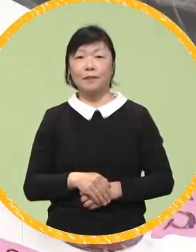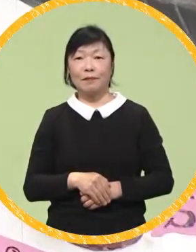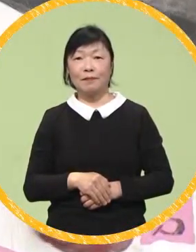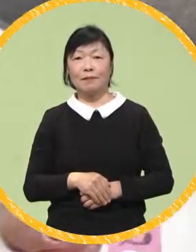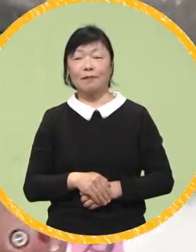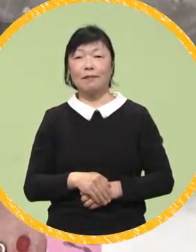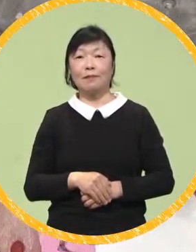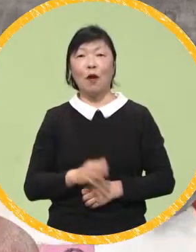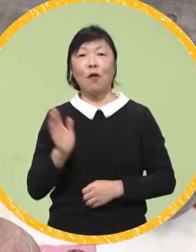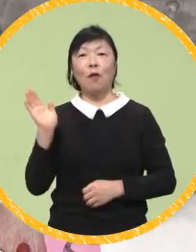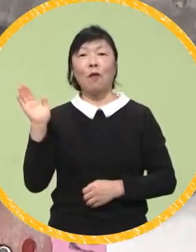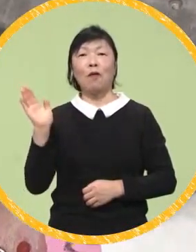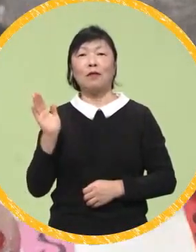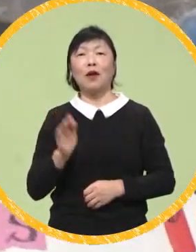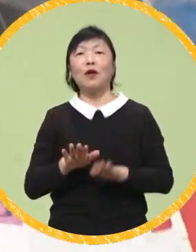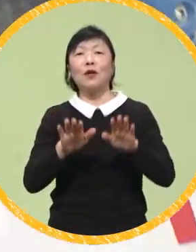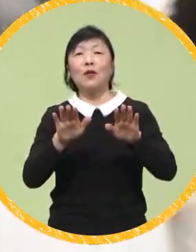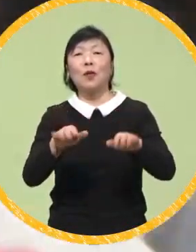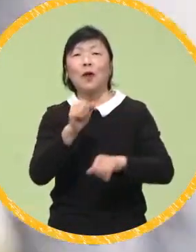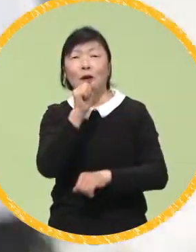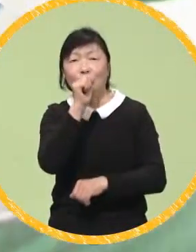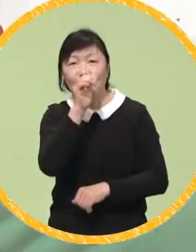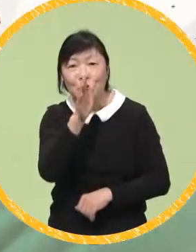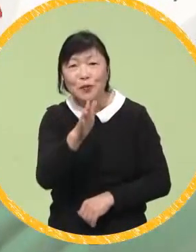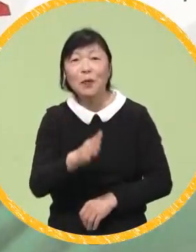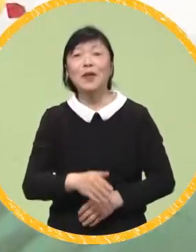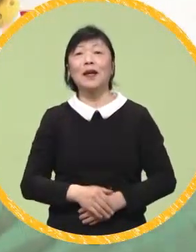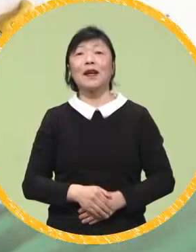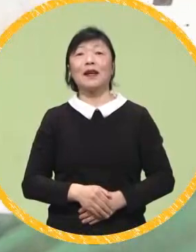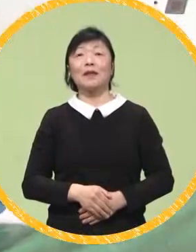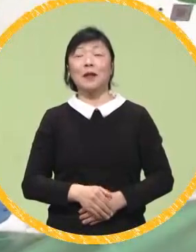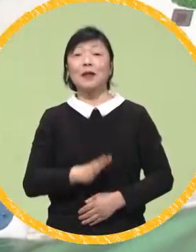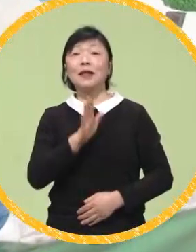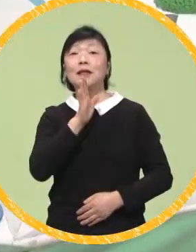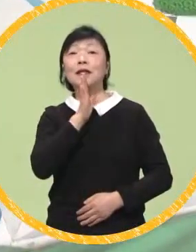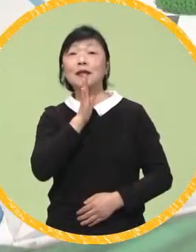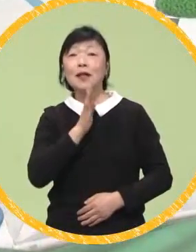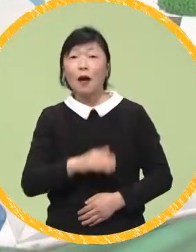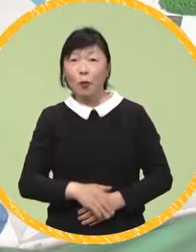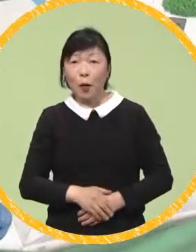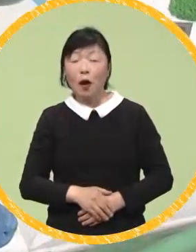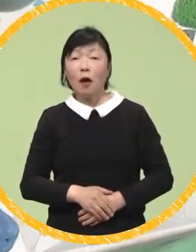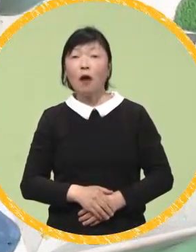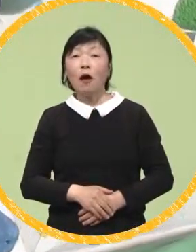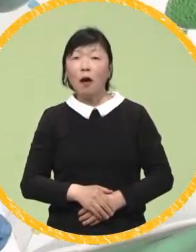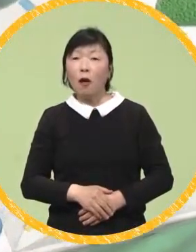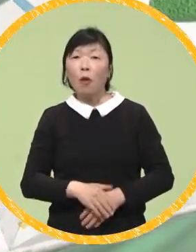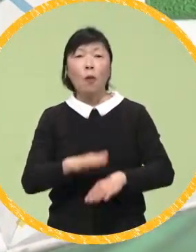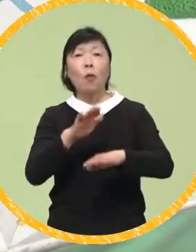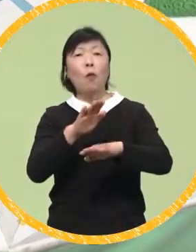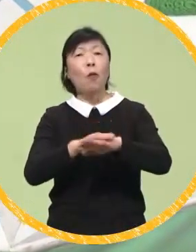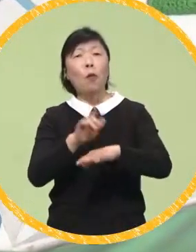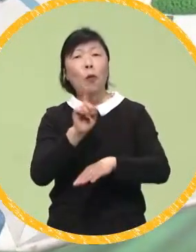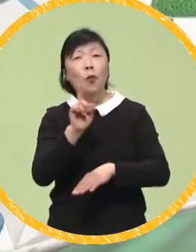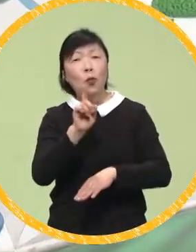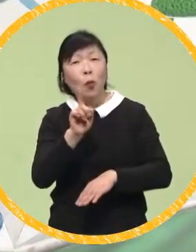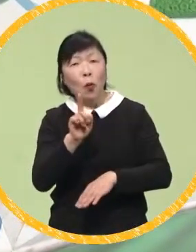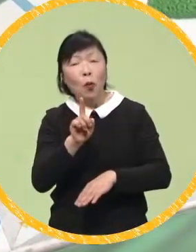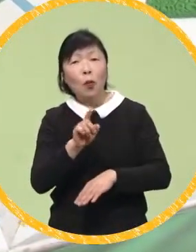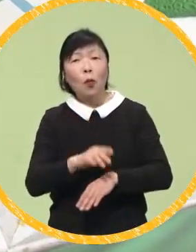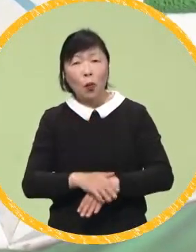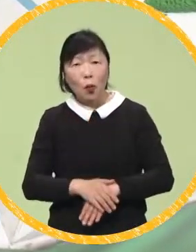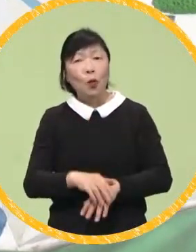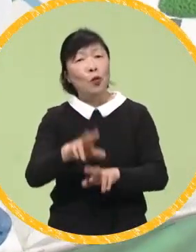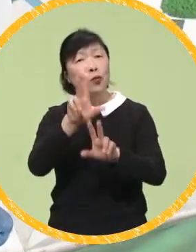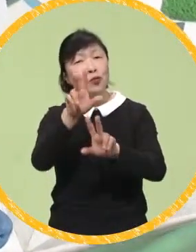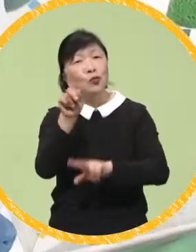いやーこれすごいなぁ今日ちょっとよろしくお願いしますお願いしまーすこれ実際これどういう風にして登っていくスポーツなん